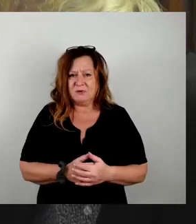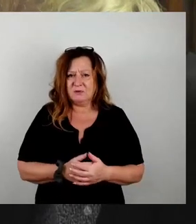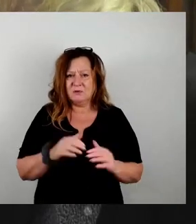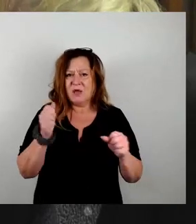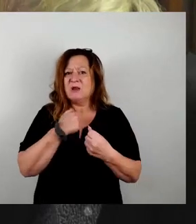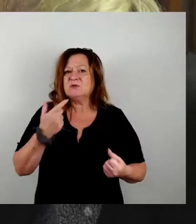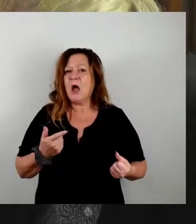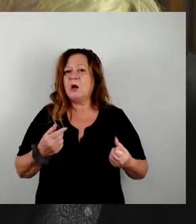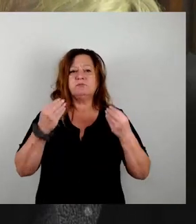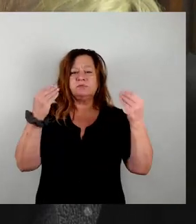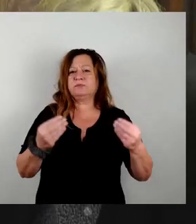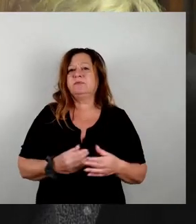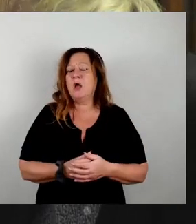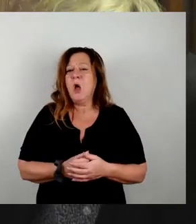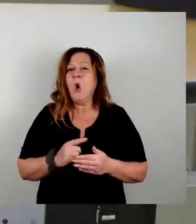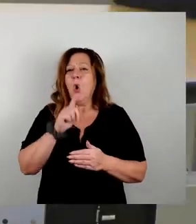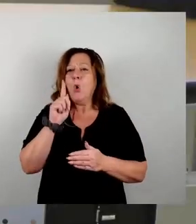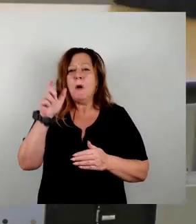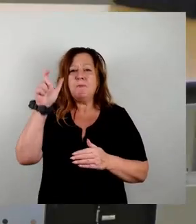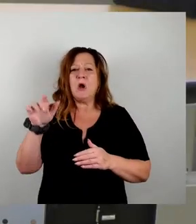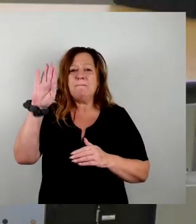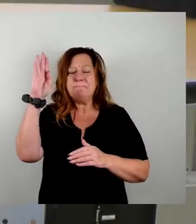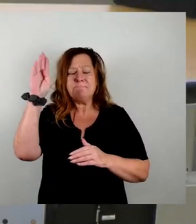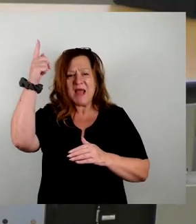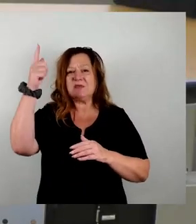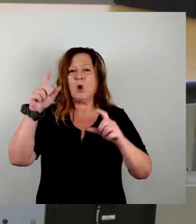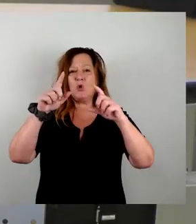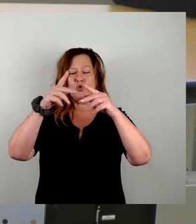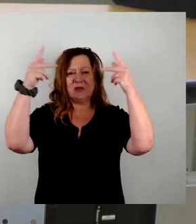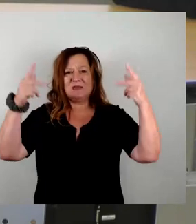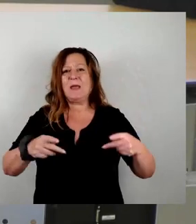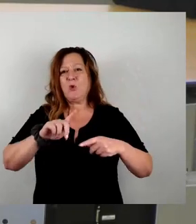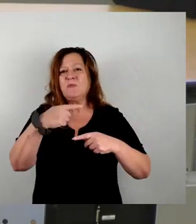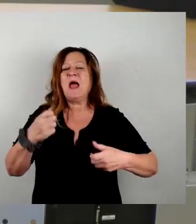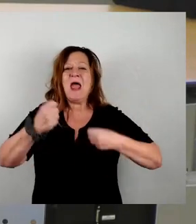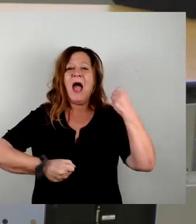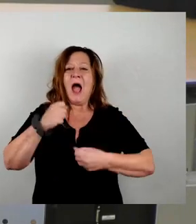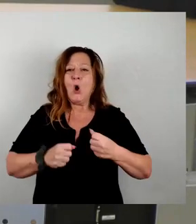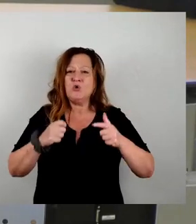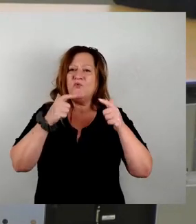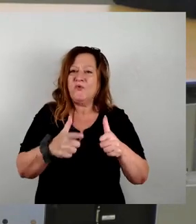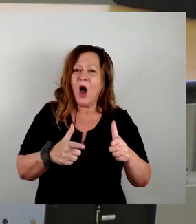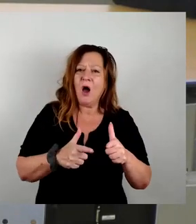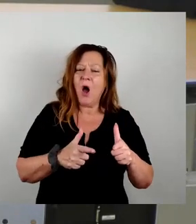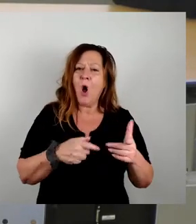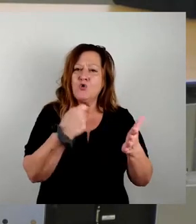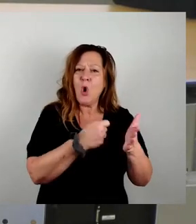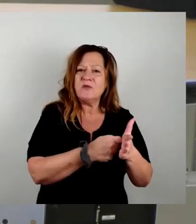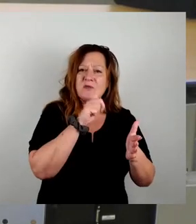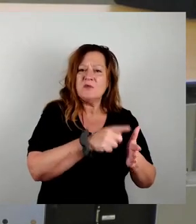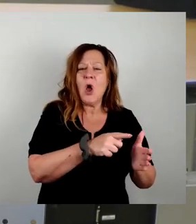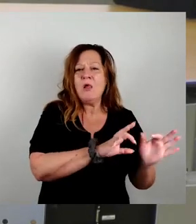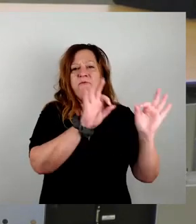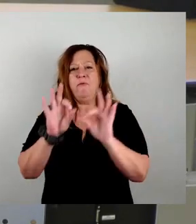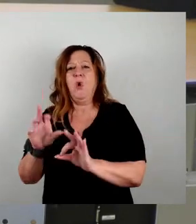gehen wir auf das Konzept vom Oberbürgermeister und tun dann den Autofahrern die Kosten der DVB-Finanzierung überwälzen. Das kann da auch nicht